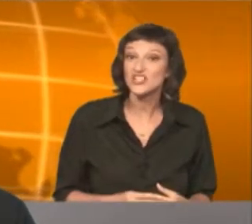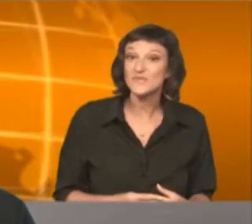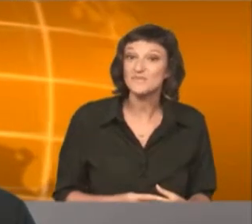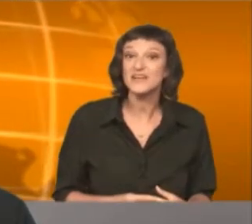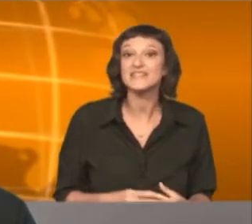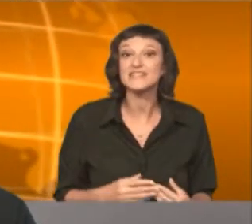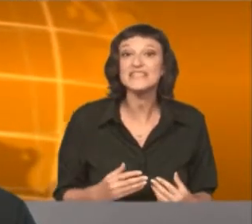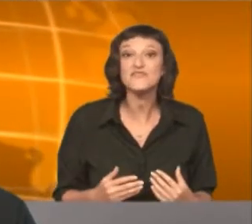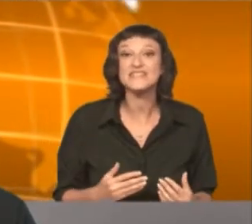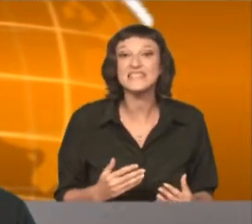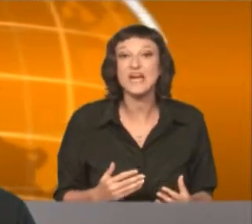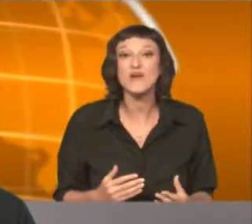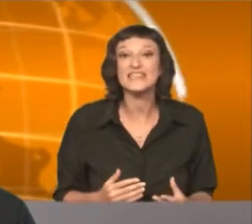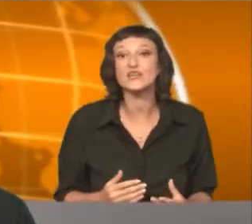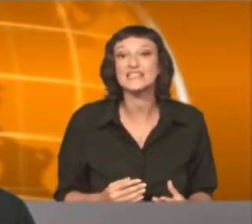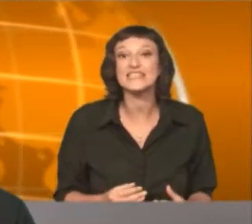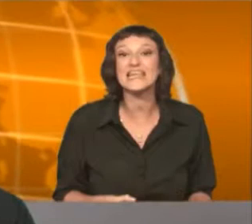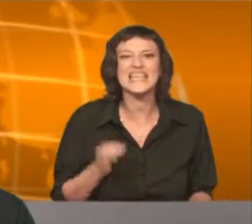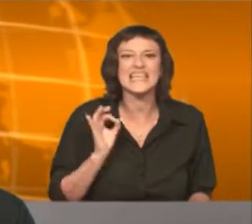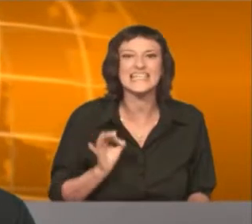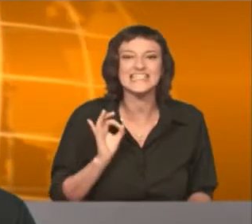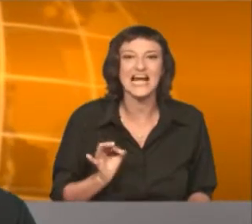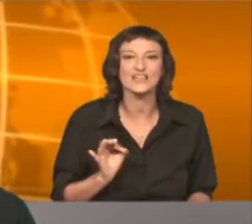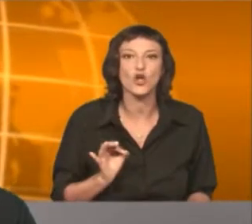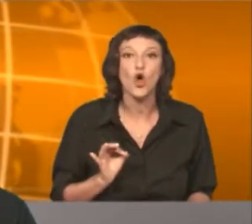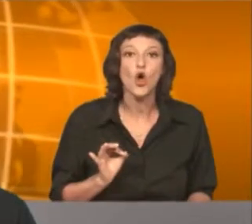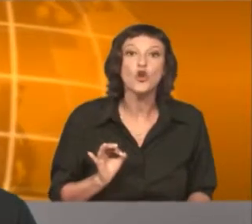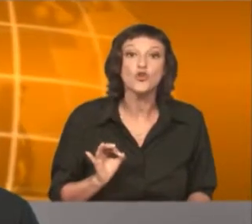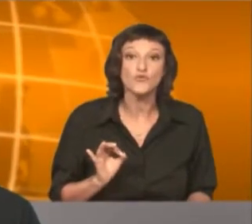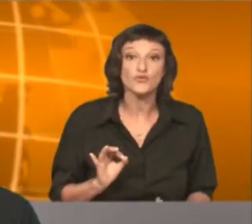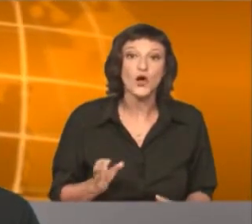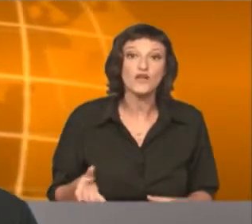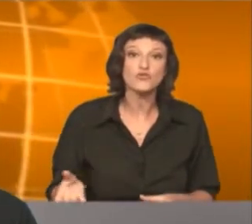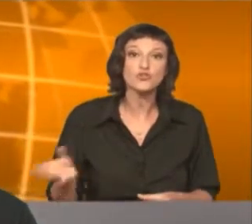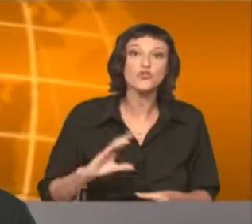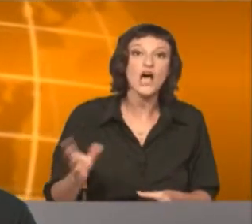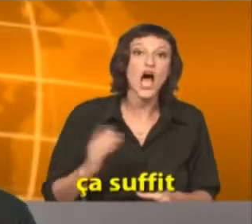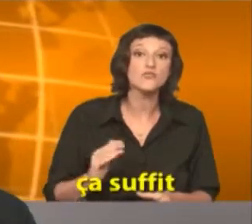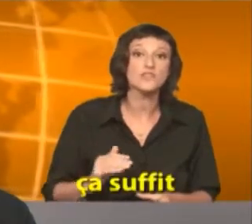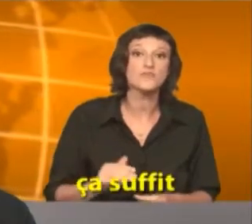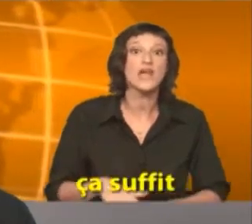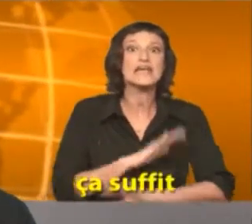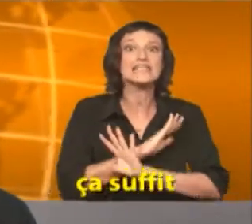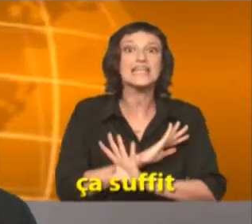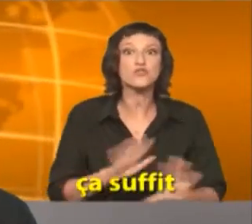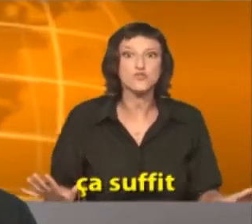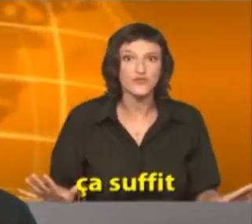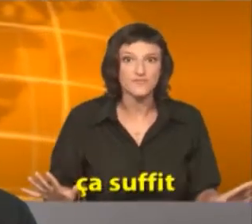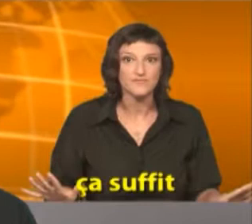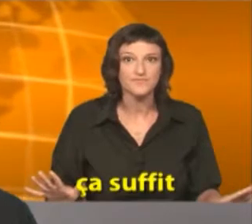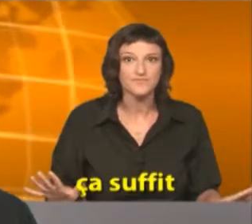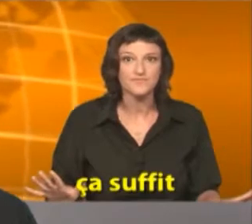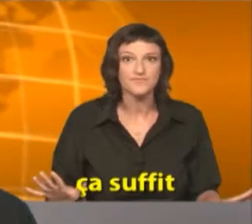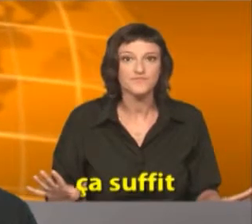Sur le marché, difficile d'avoir des quantités exactes. Le vendeur a toujours tendance à ajouter. Ça